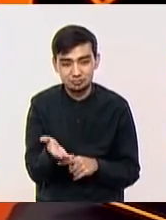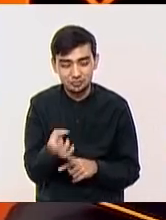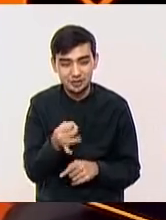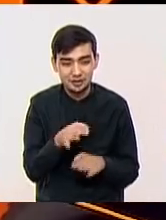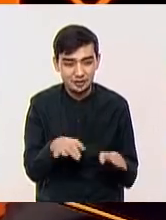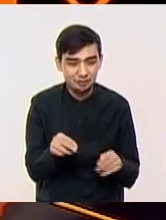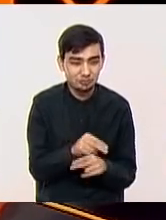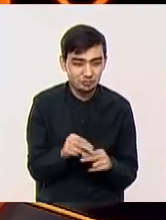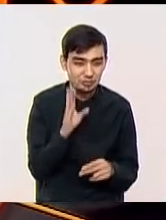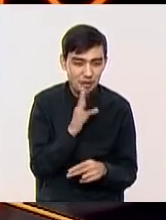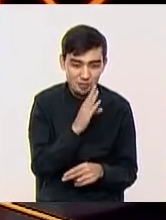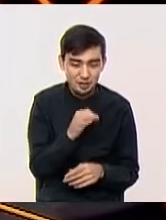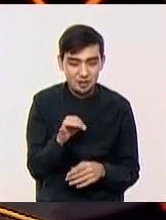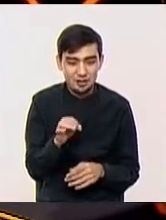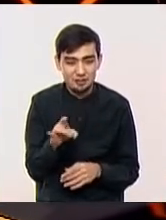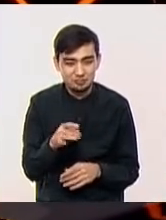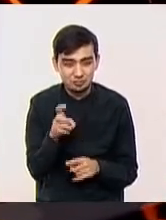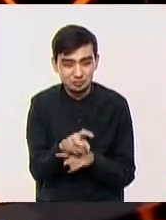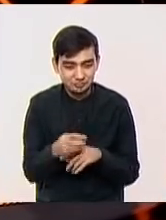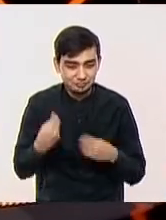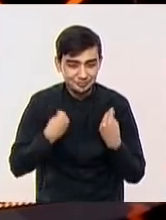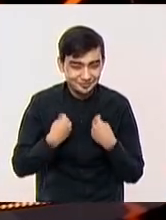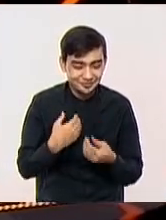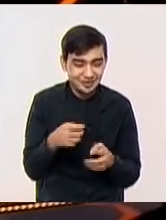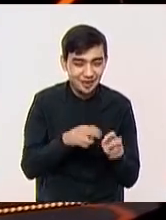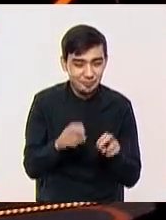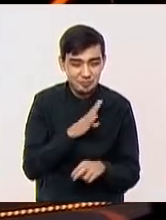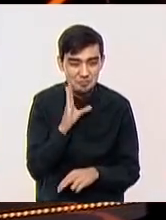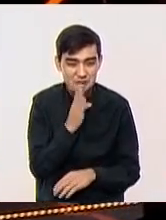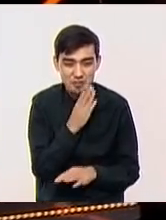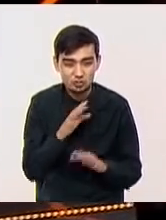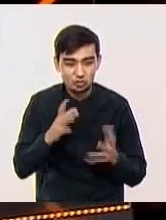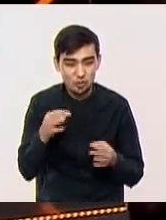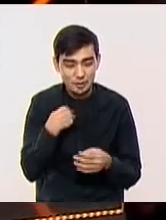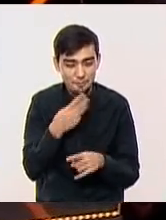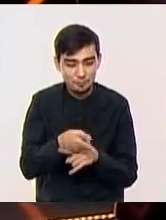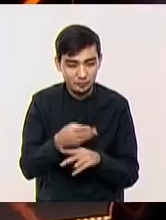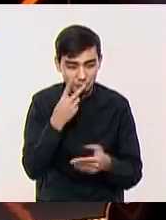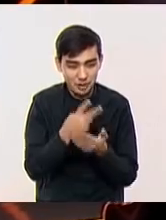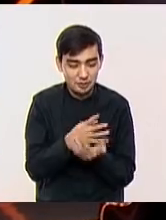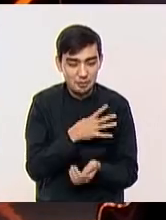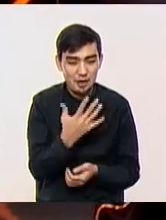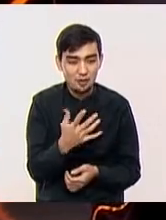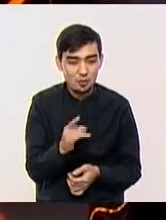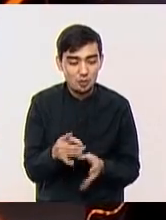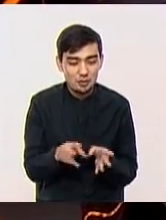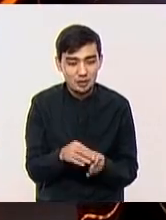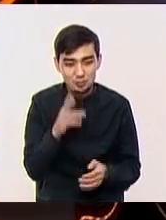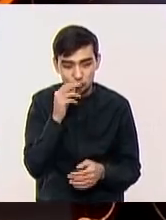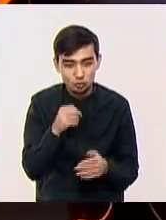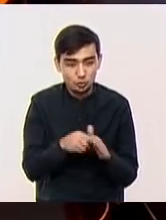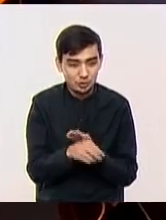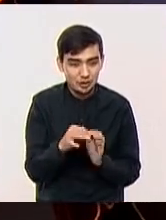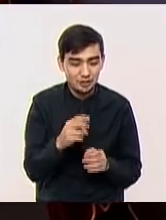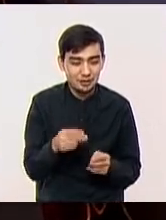балаларын бағып жүрген анамен шіркеу жағалап, балаларына киіміз деген ананың жайын эфирден көрсеткенбіз. 5 баласымен күйеуінен қашып,